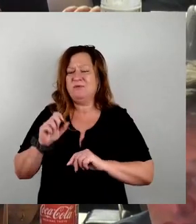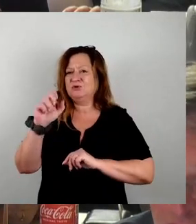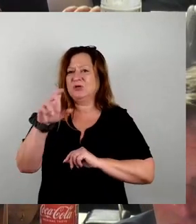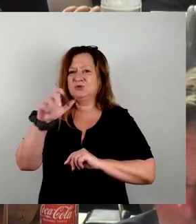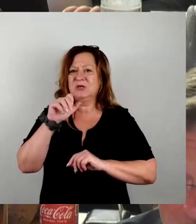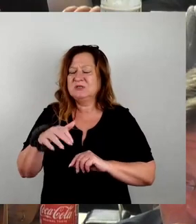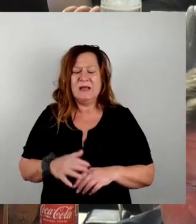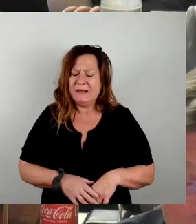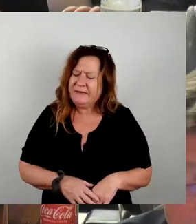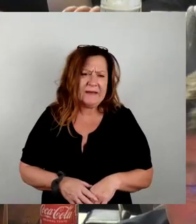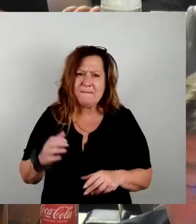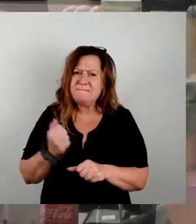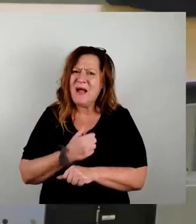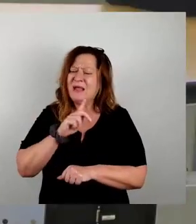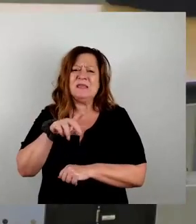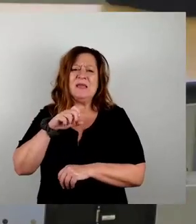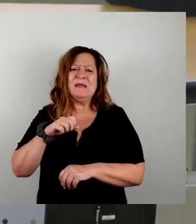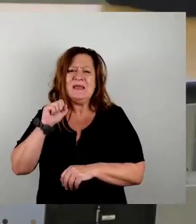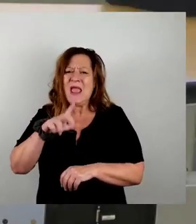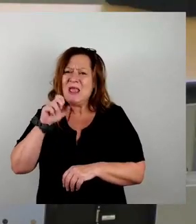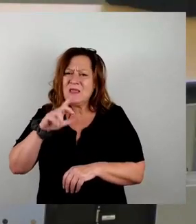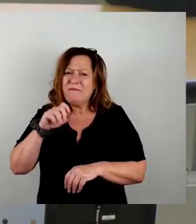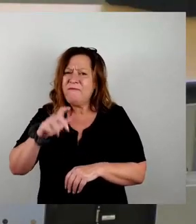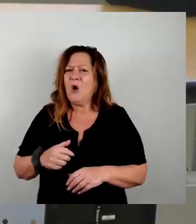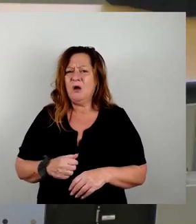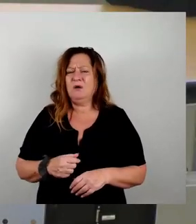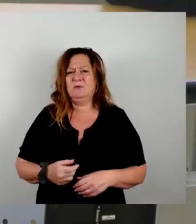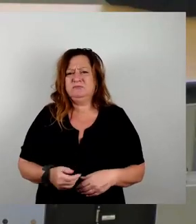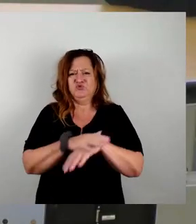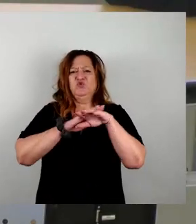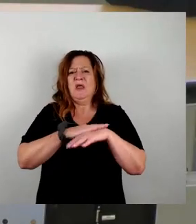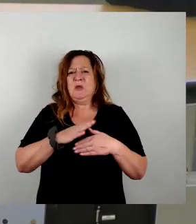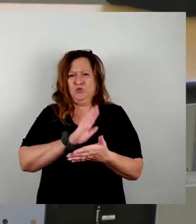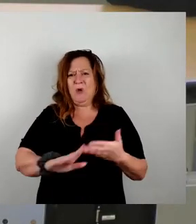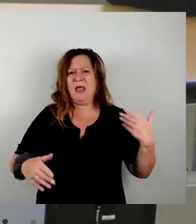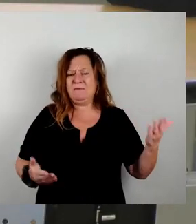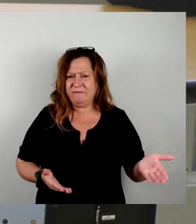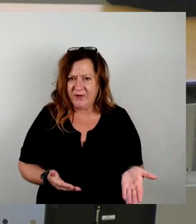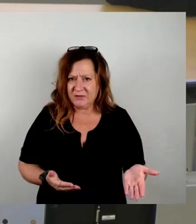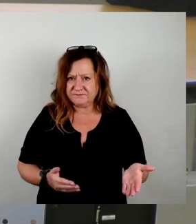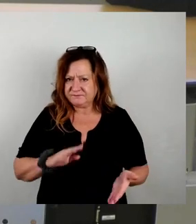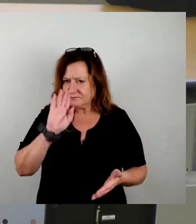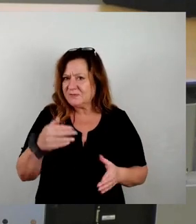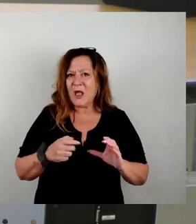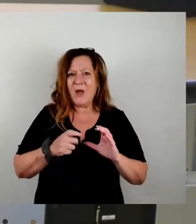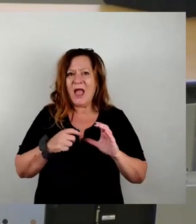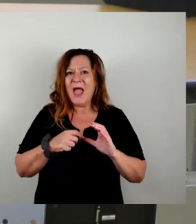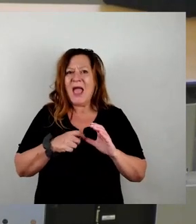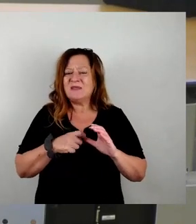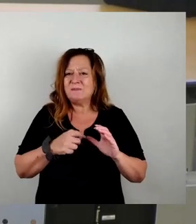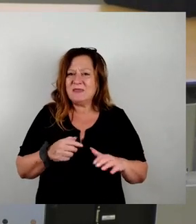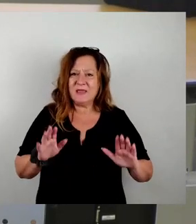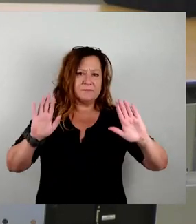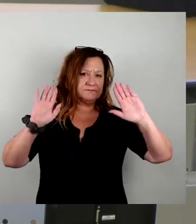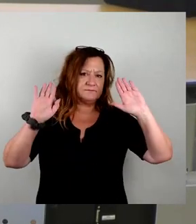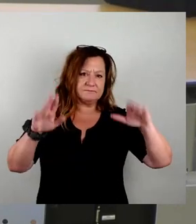machen die jede Woche und bitten um Geld. Sorry, so einfach sieht das aus. Und auch die SPD macht sich einen schlanken Fuß. Ich habe von Stefan Engel auch